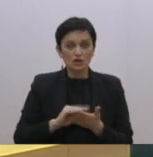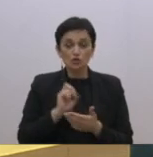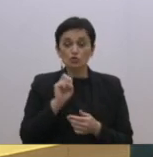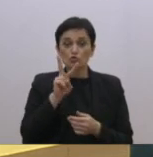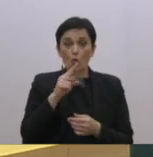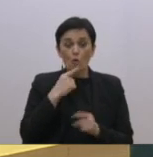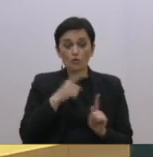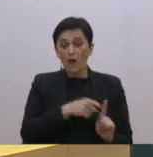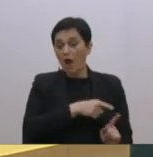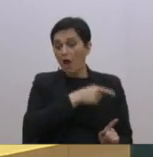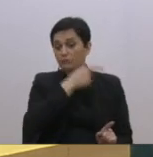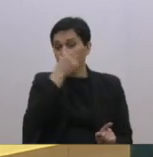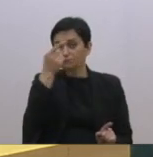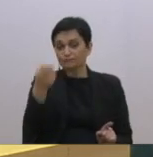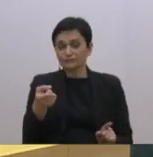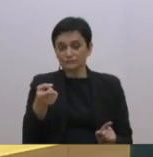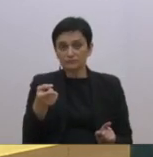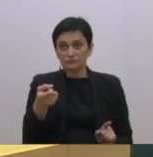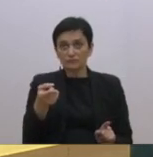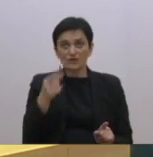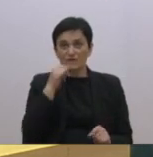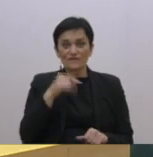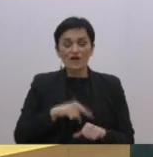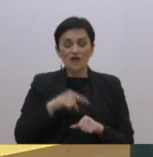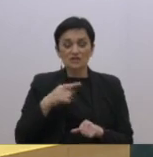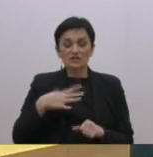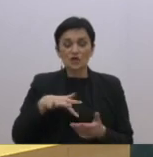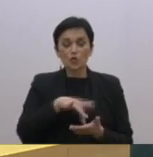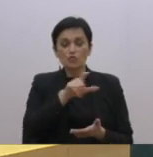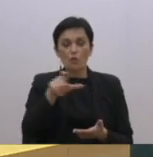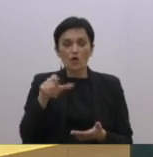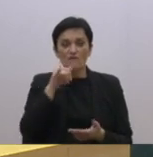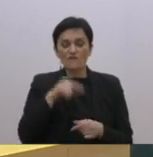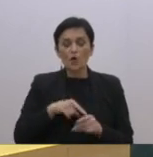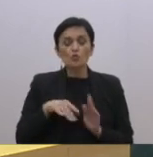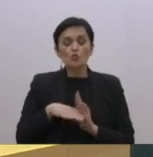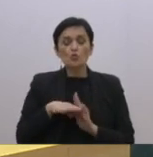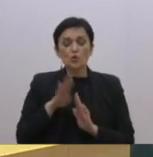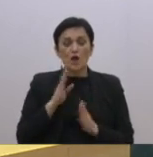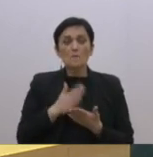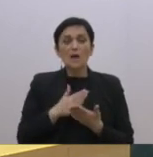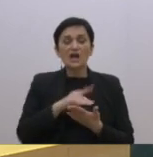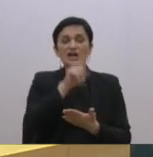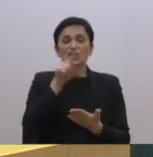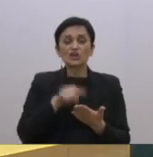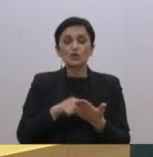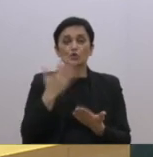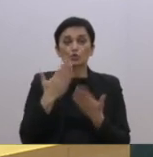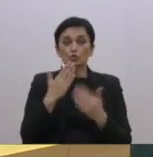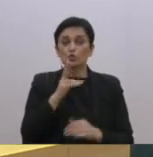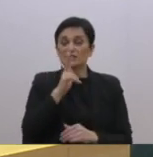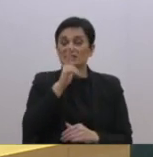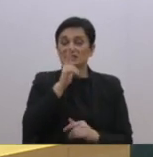წლის თავზე ლამის ვერ გრძნობს საქართველოს მოქალაქე ვერანაირ უკეთესობას. მაქვს კითხვა, თუ სამ